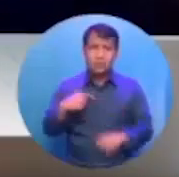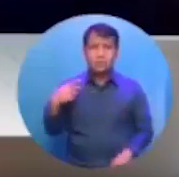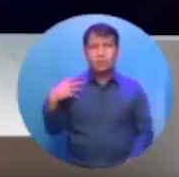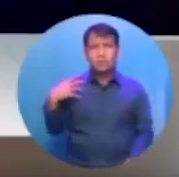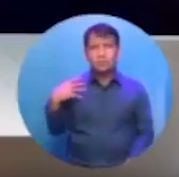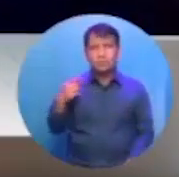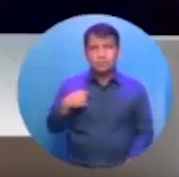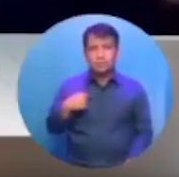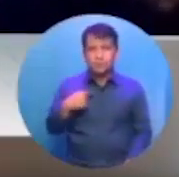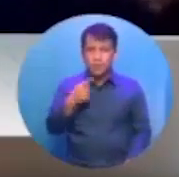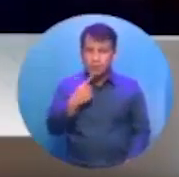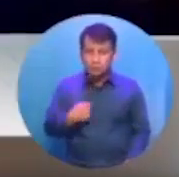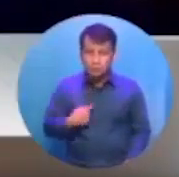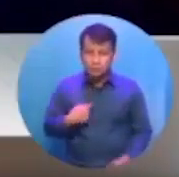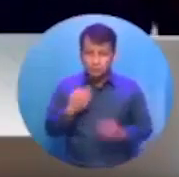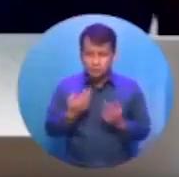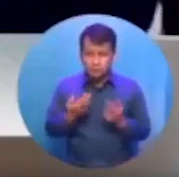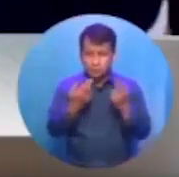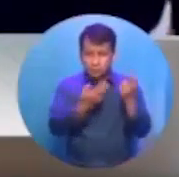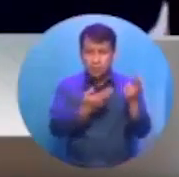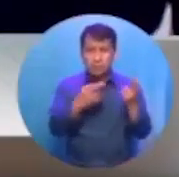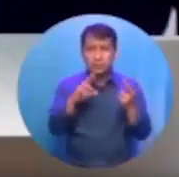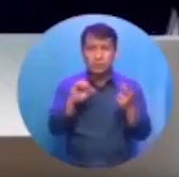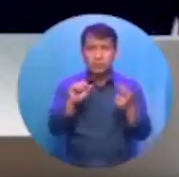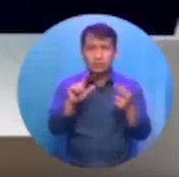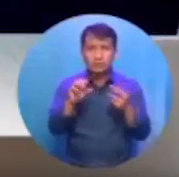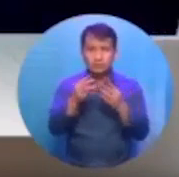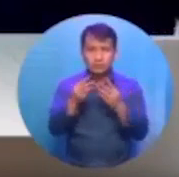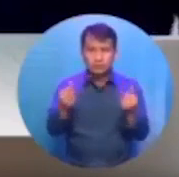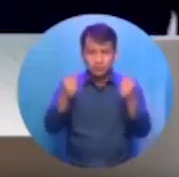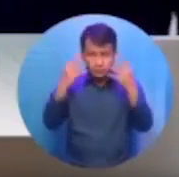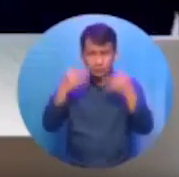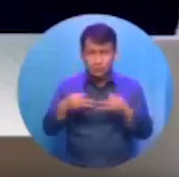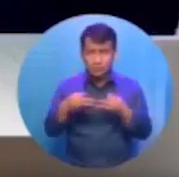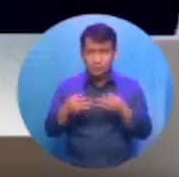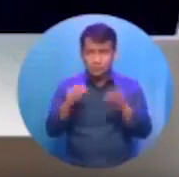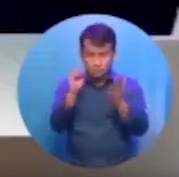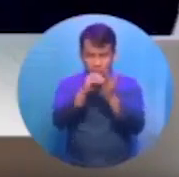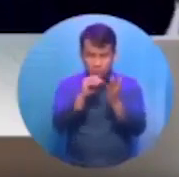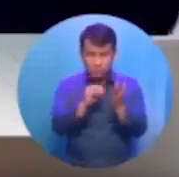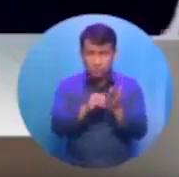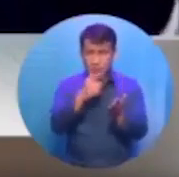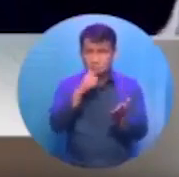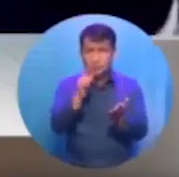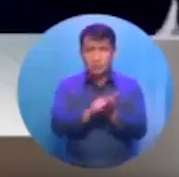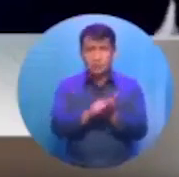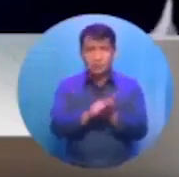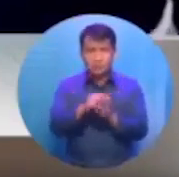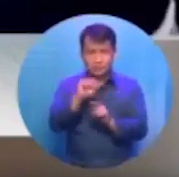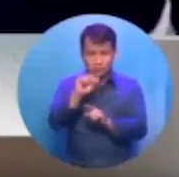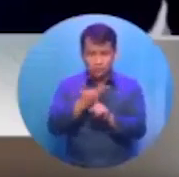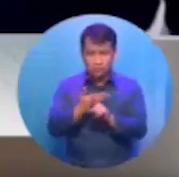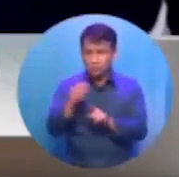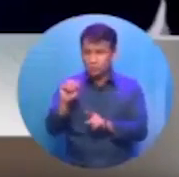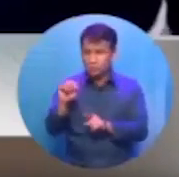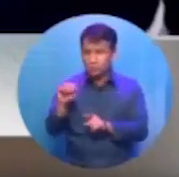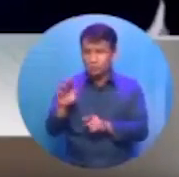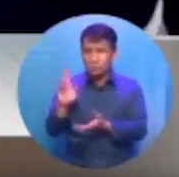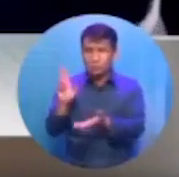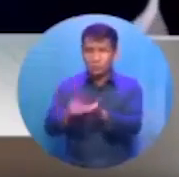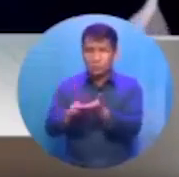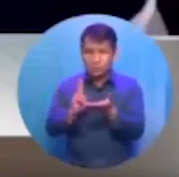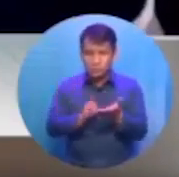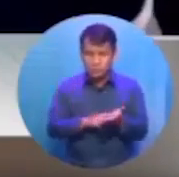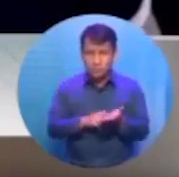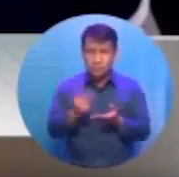maghintay na lang ako ng resolution po. Actually, yung nakalagay dun sa letter, sir, is August 14 po na pirmahan